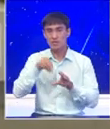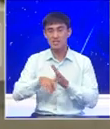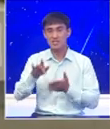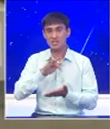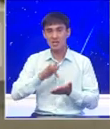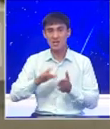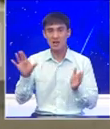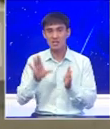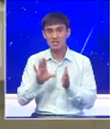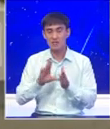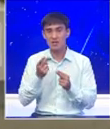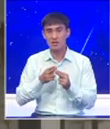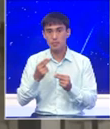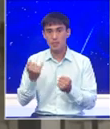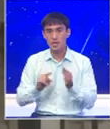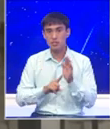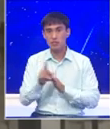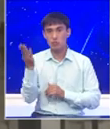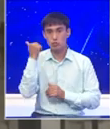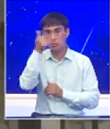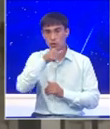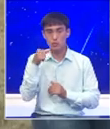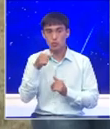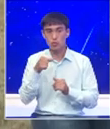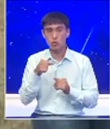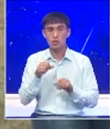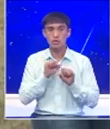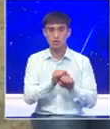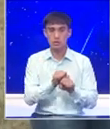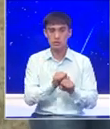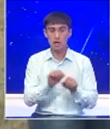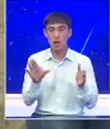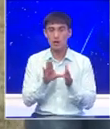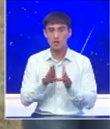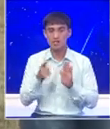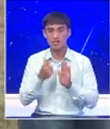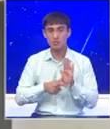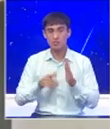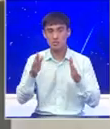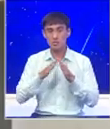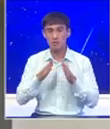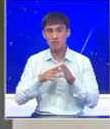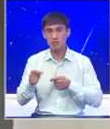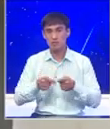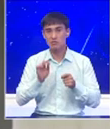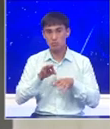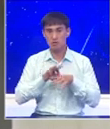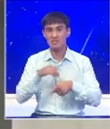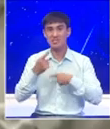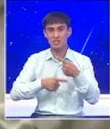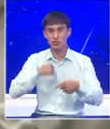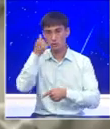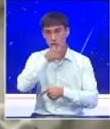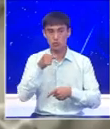центрального электроснабжения в этом секторе стартовал в прошлом году, но застопорился. Электричество 70 домам власти обещают провести только в